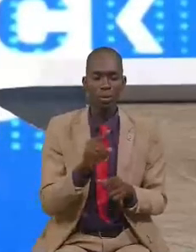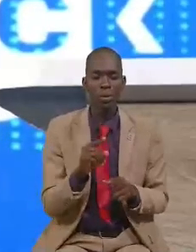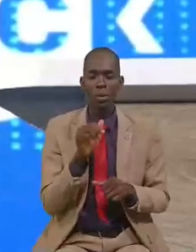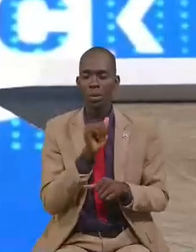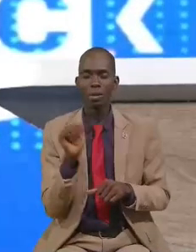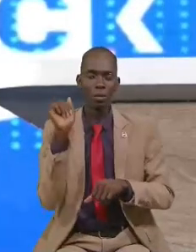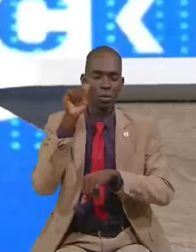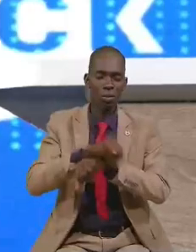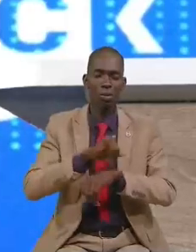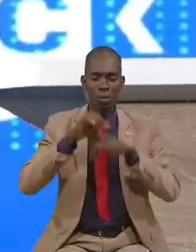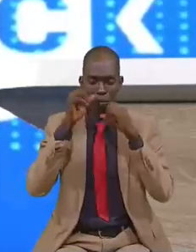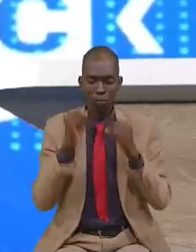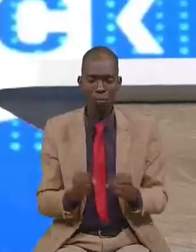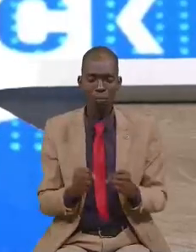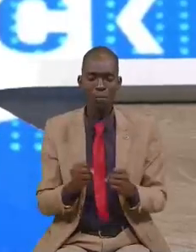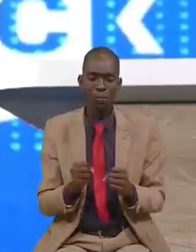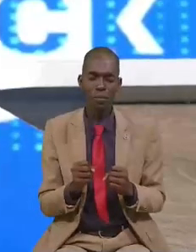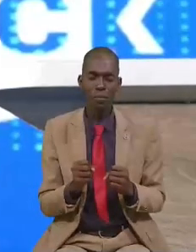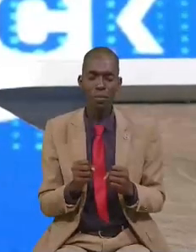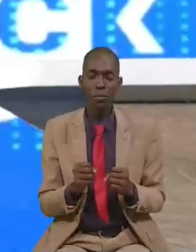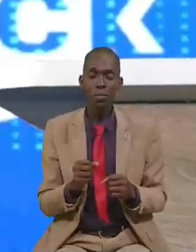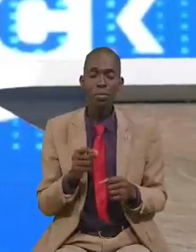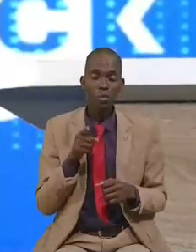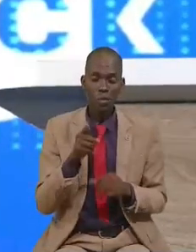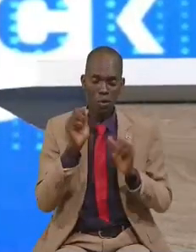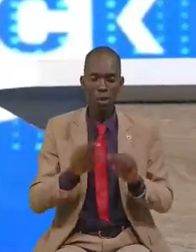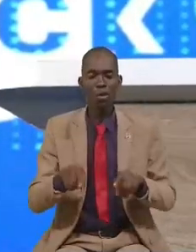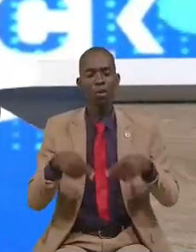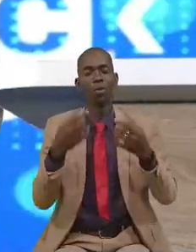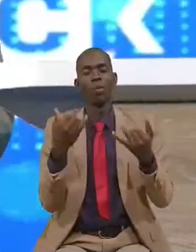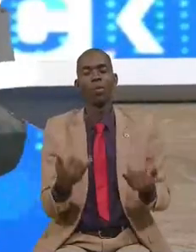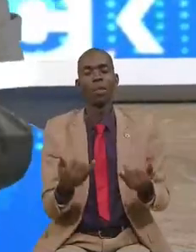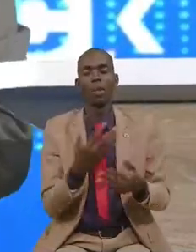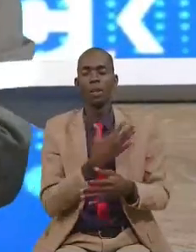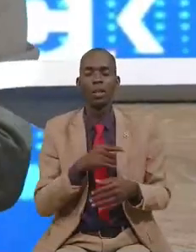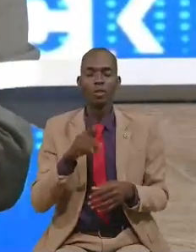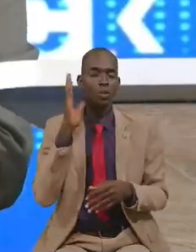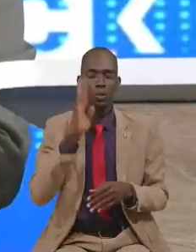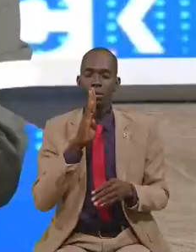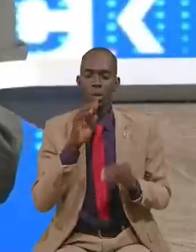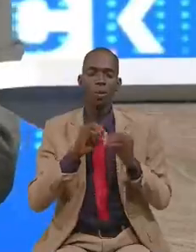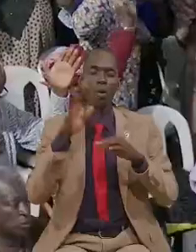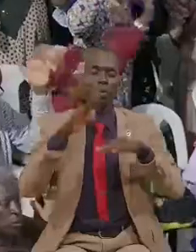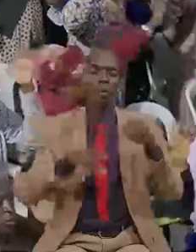cette puissance de victoire. Vous pouvez aller maintenant et vous serez plus que vainqueur.